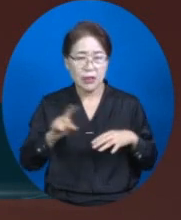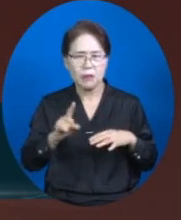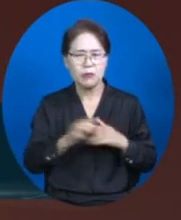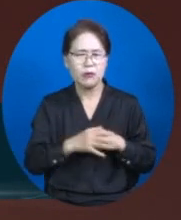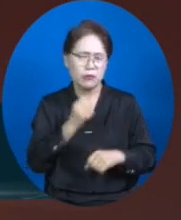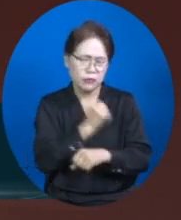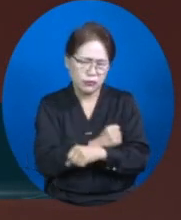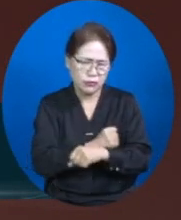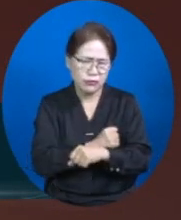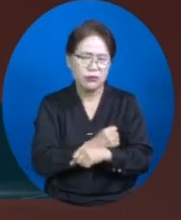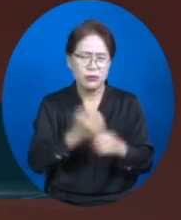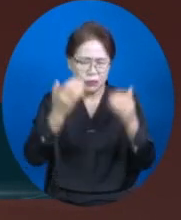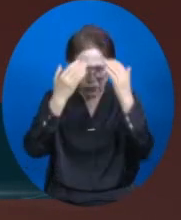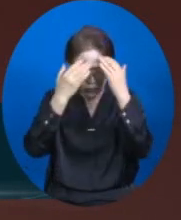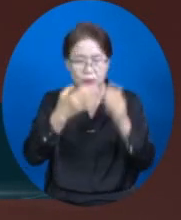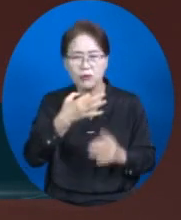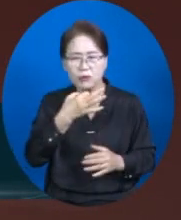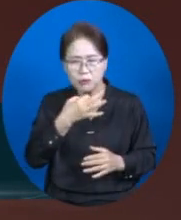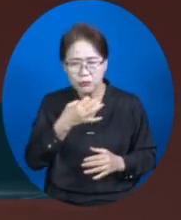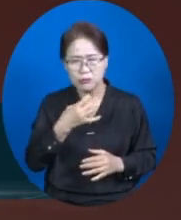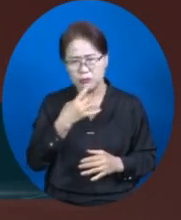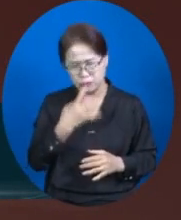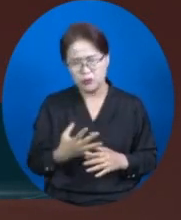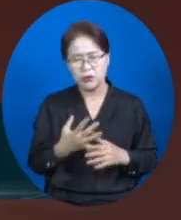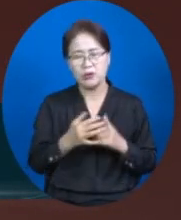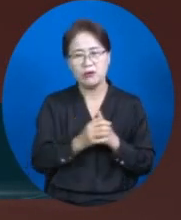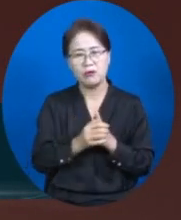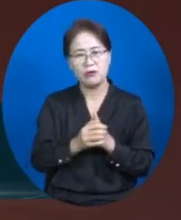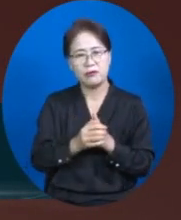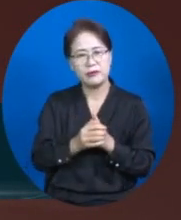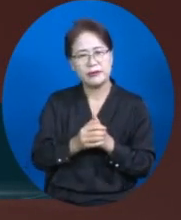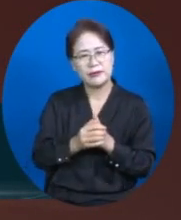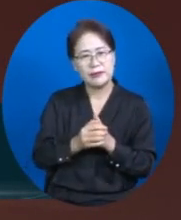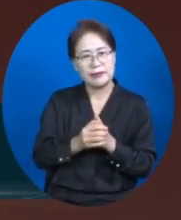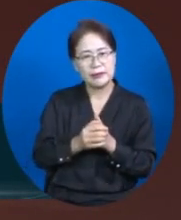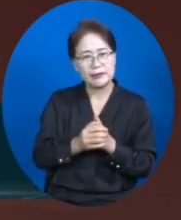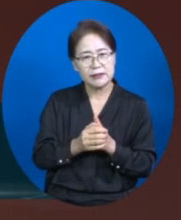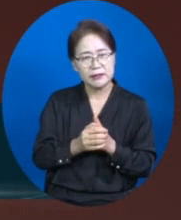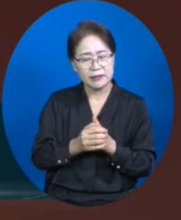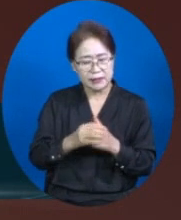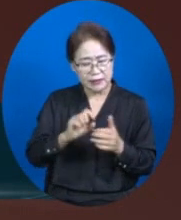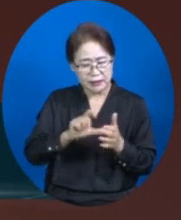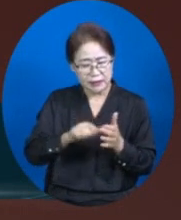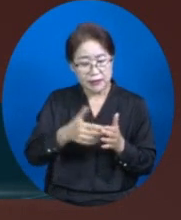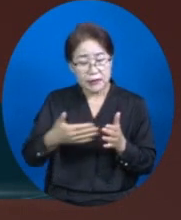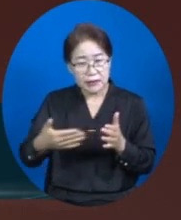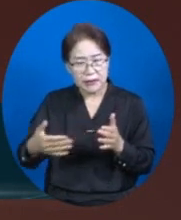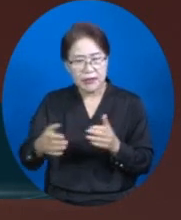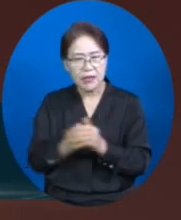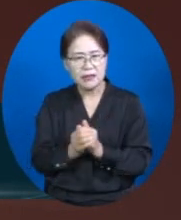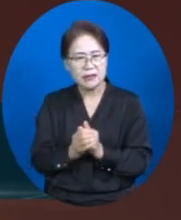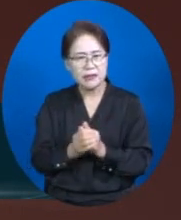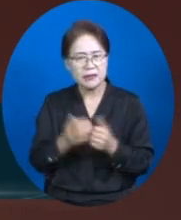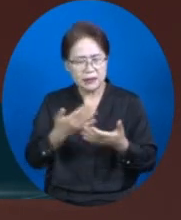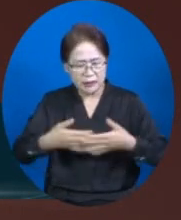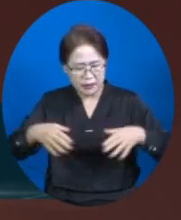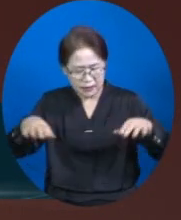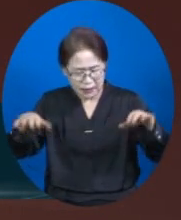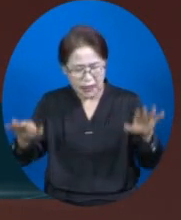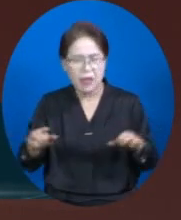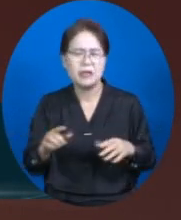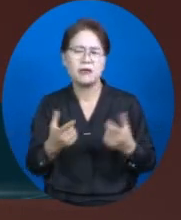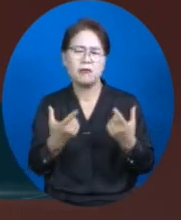신성기간이 우리가 나라 가나이다 인간의 평균 수명을 말하고 있는 것이 아니고 우리가 살아온